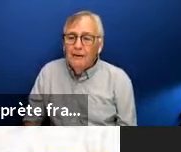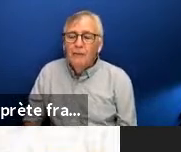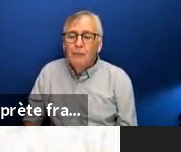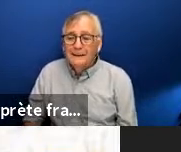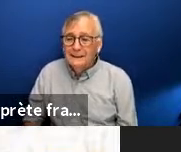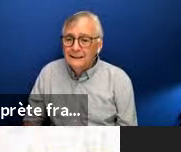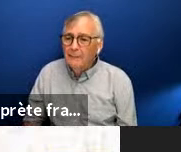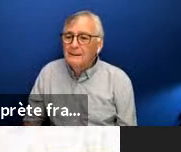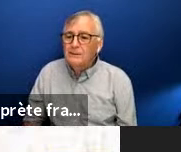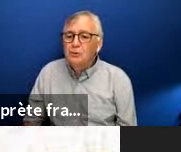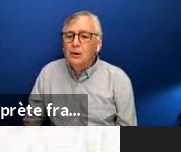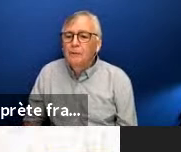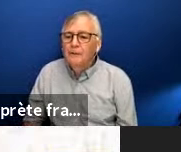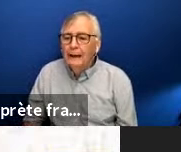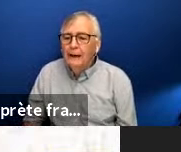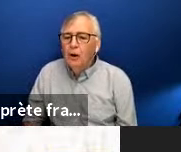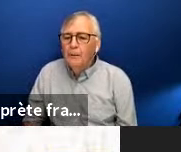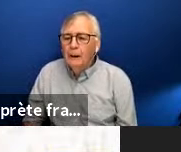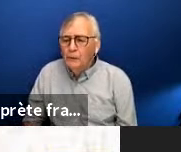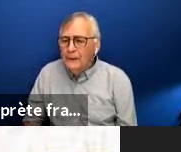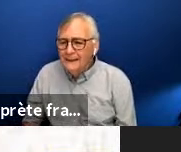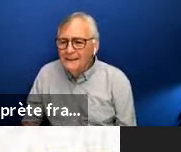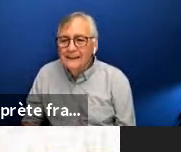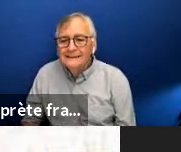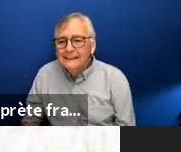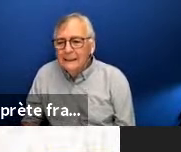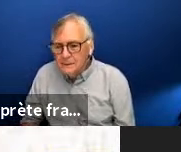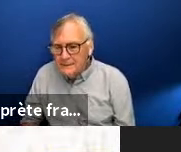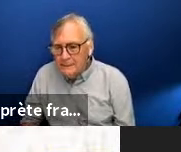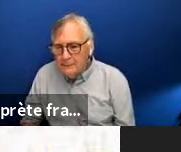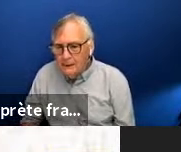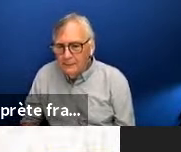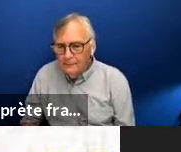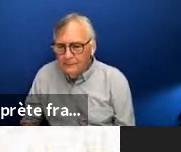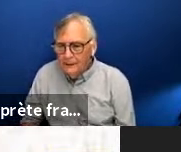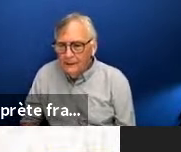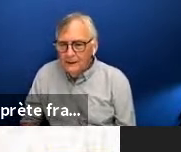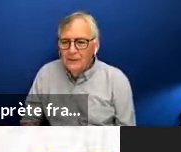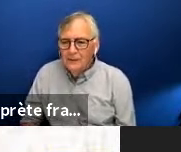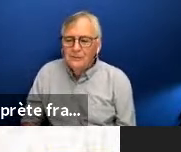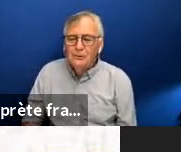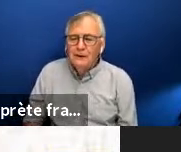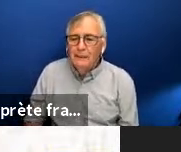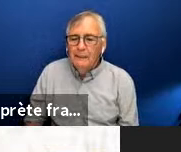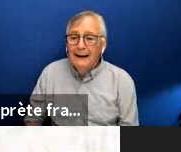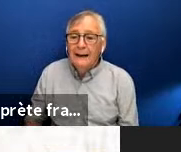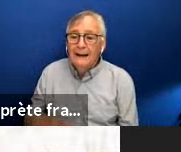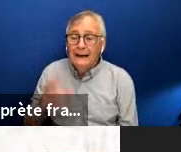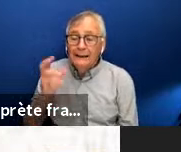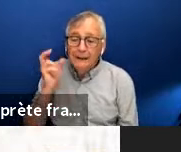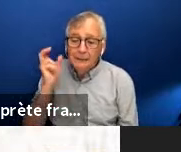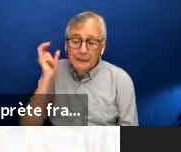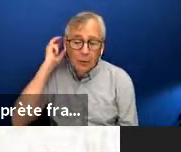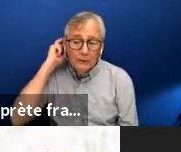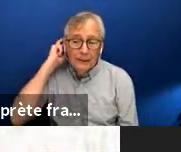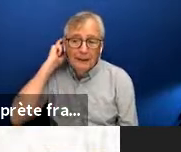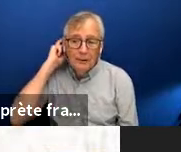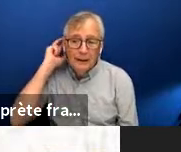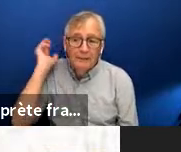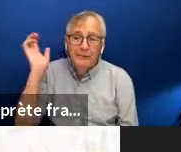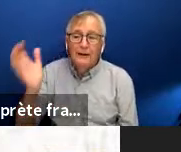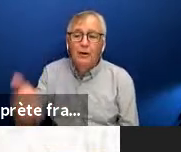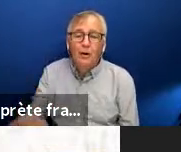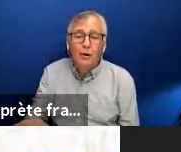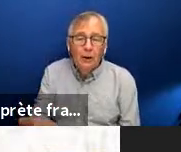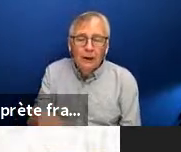l'implant. Vous pensez que la personne vient comme un entendant? C'est impossible. Non, souvent les parents rêvent en mettant un implant